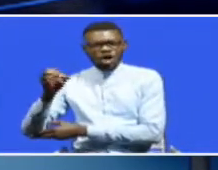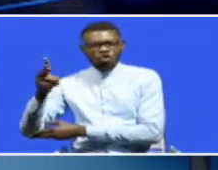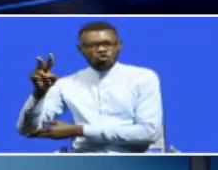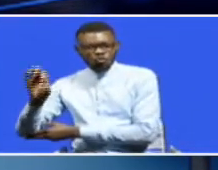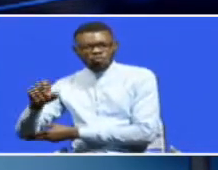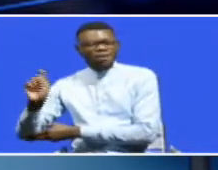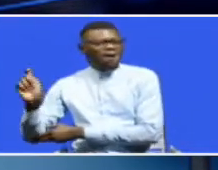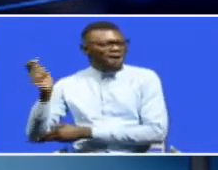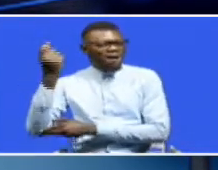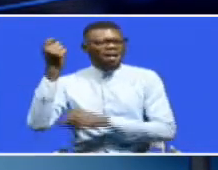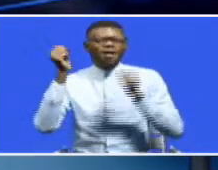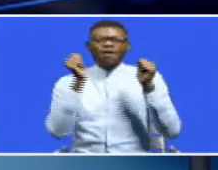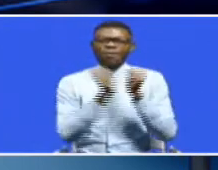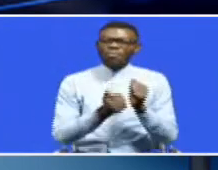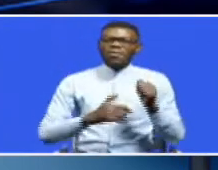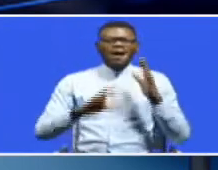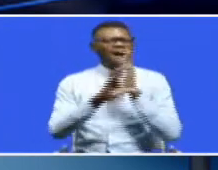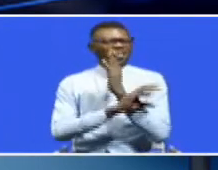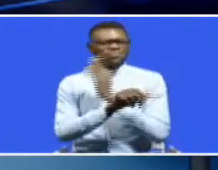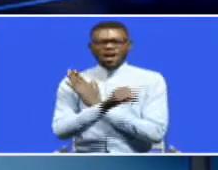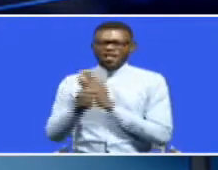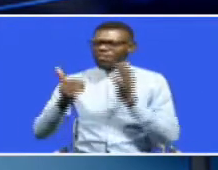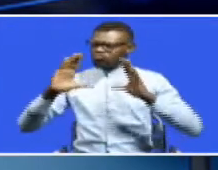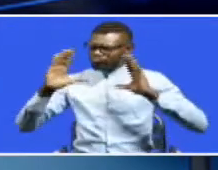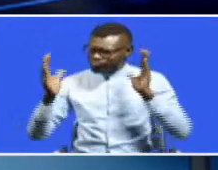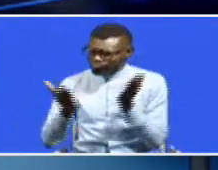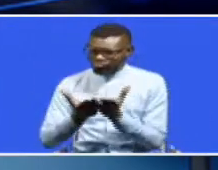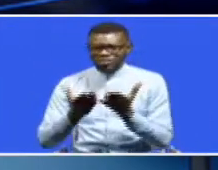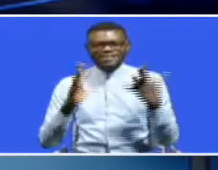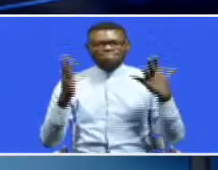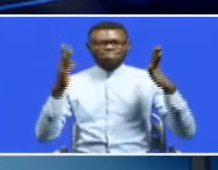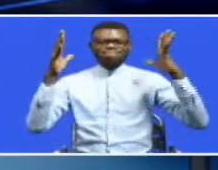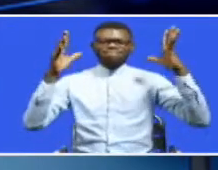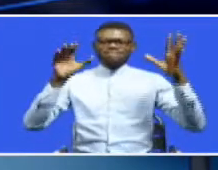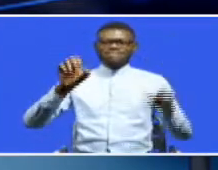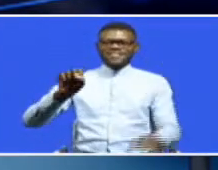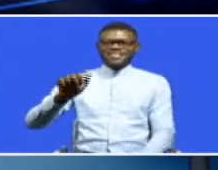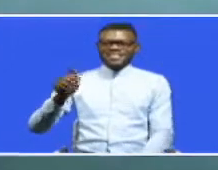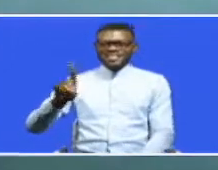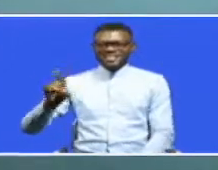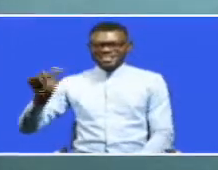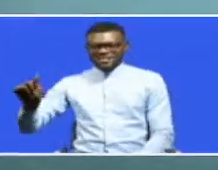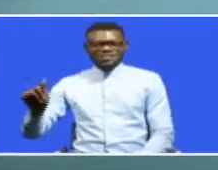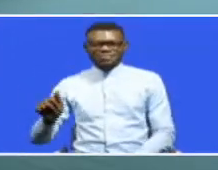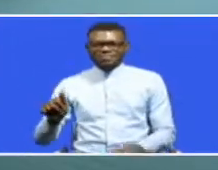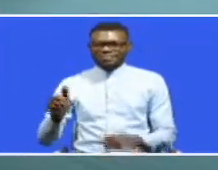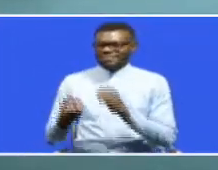mengine duniani kuadhimisha siku hii, kama anavyoarifu mwanahabari wetu Sada Hassan.